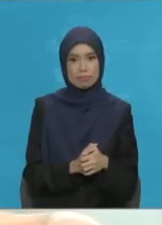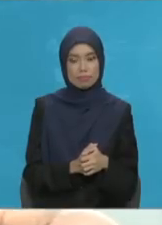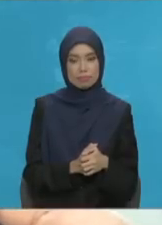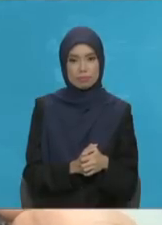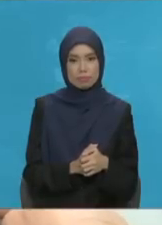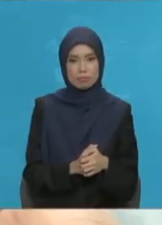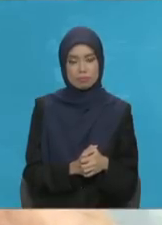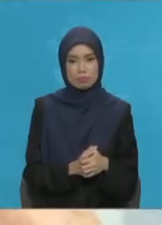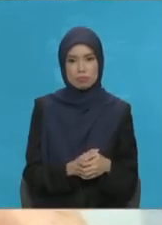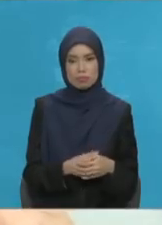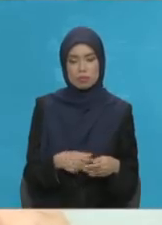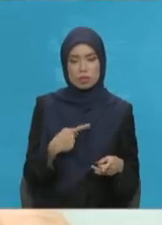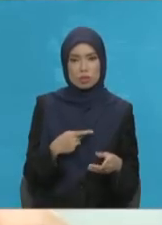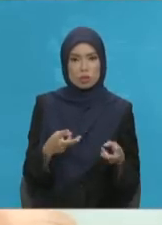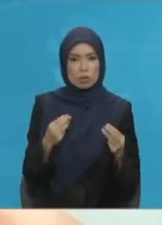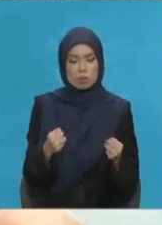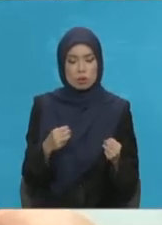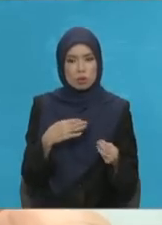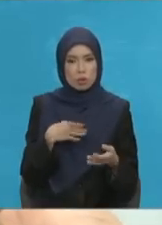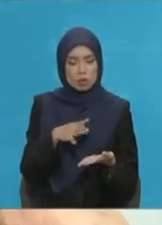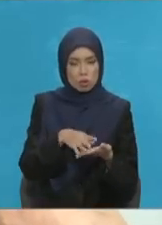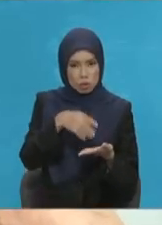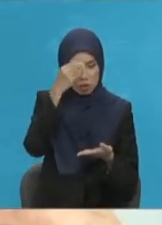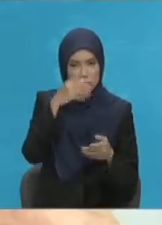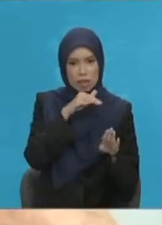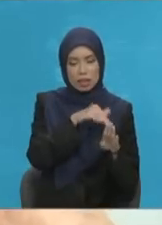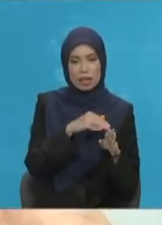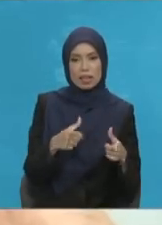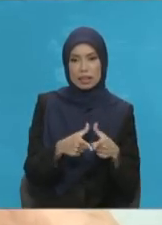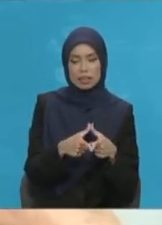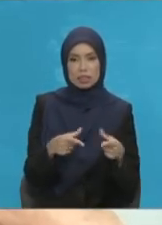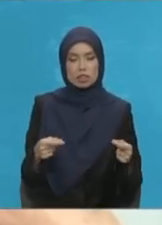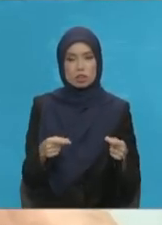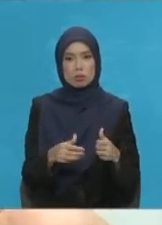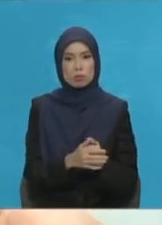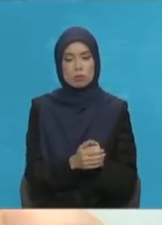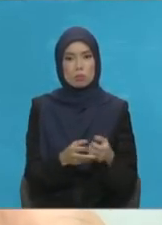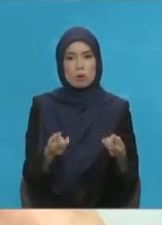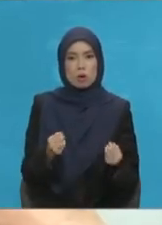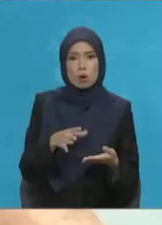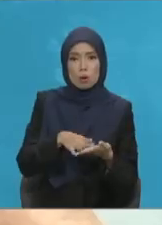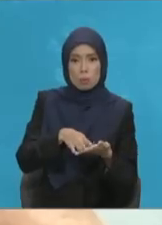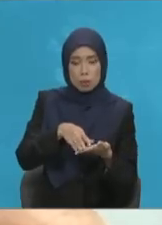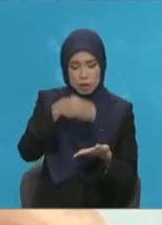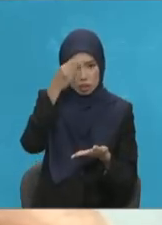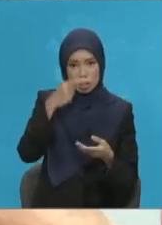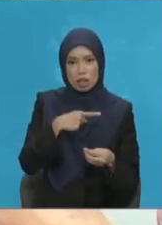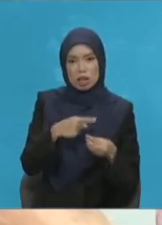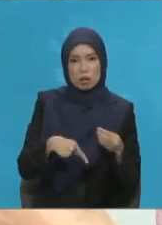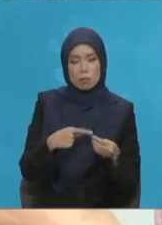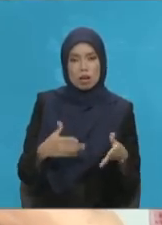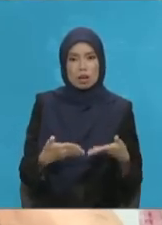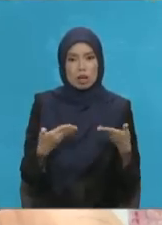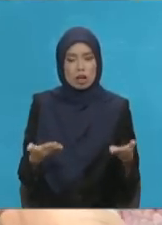pengalamanlah dapat diambil dipelajari semasa Didi penatlah dapat mempelajari tentang dorong punya kebudayaan dong